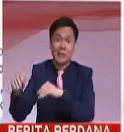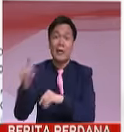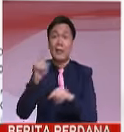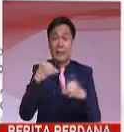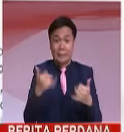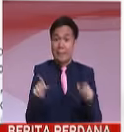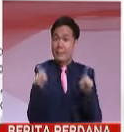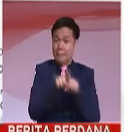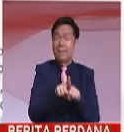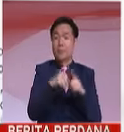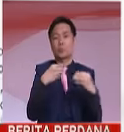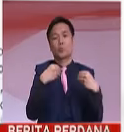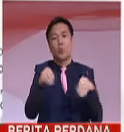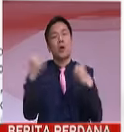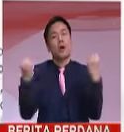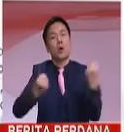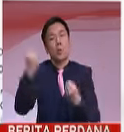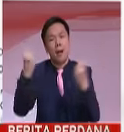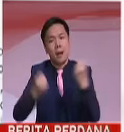tempatan